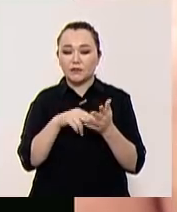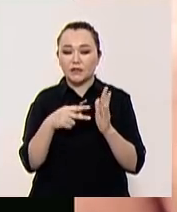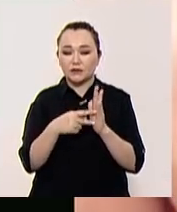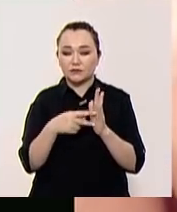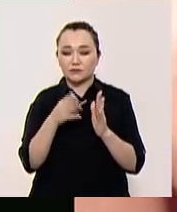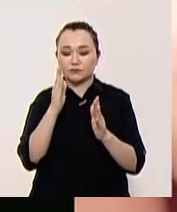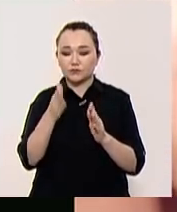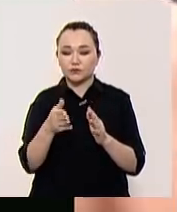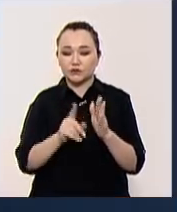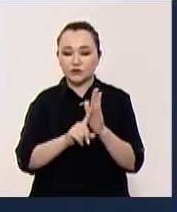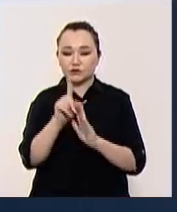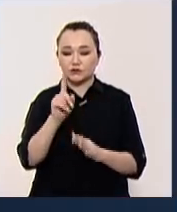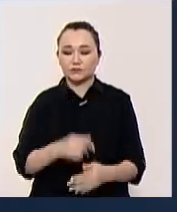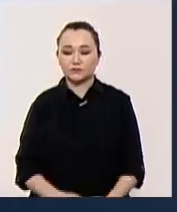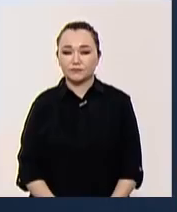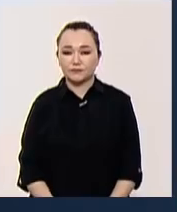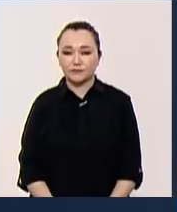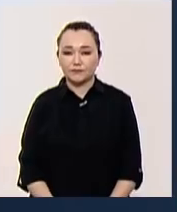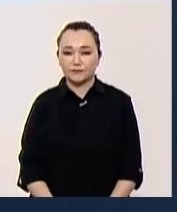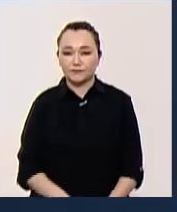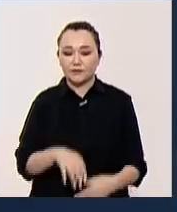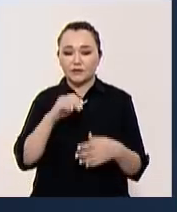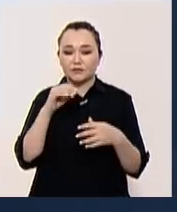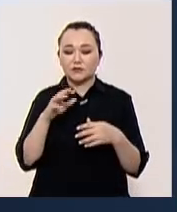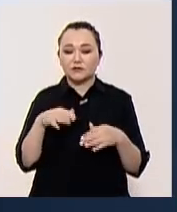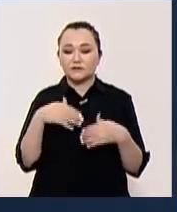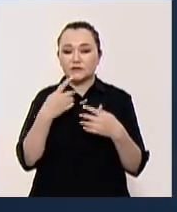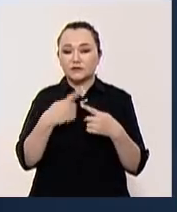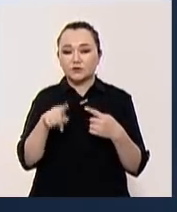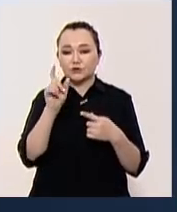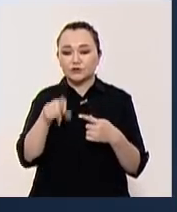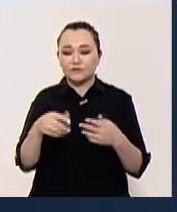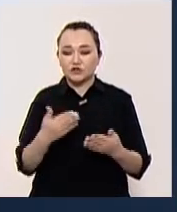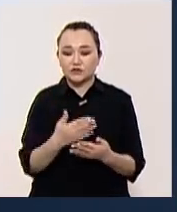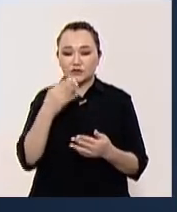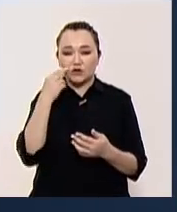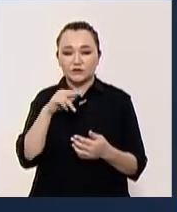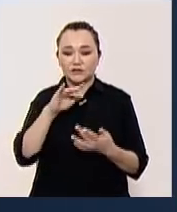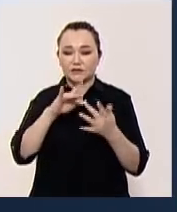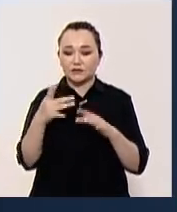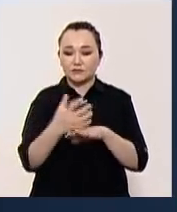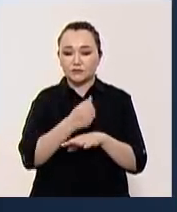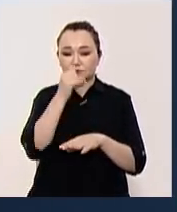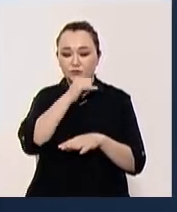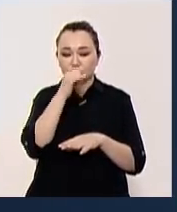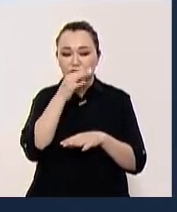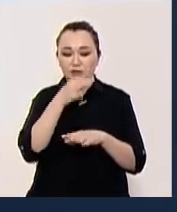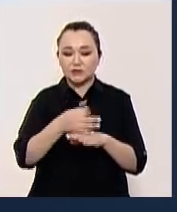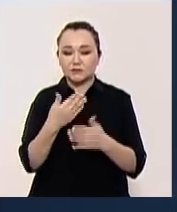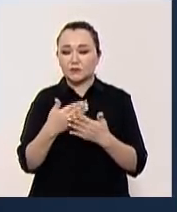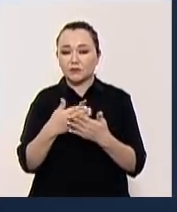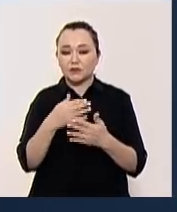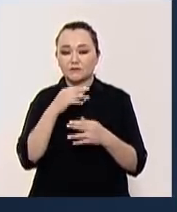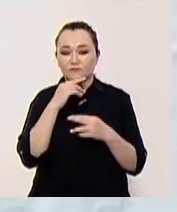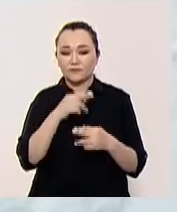жоспарланып басталуы. Ал келесі тұрғын Ержан Сәдуақасов сапалы интернетке қол жеткізе алмай жүргенін айтады. Мәселеге